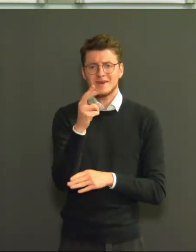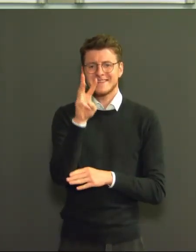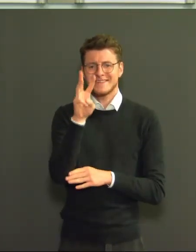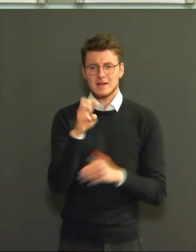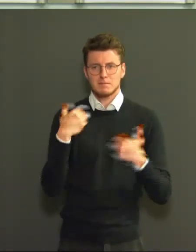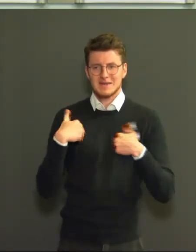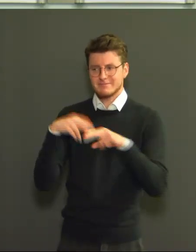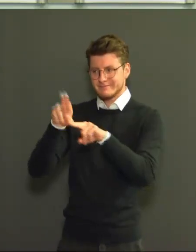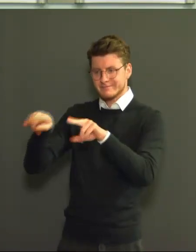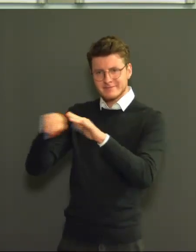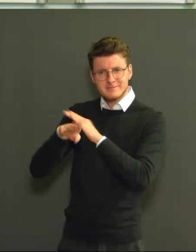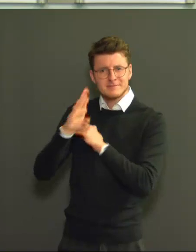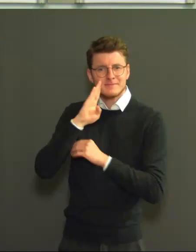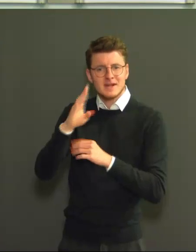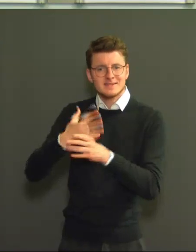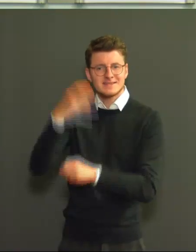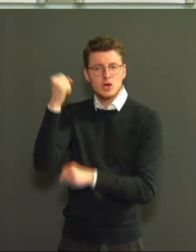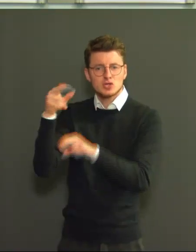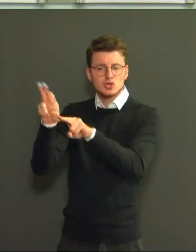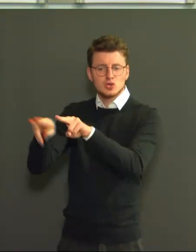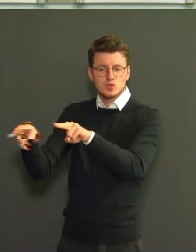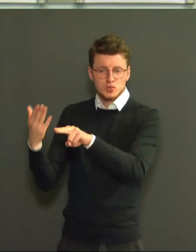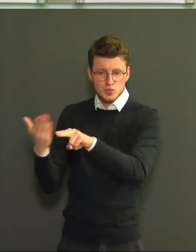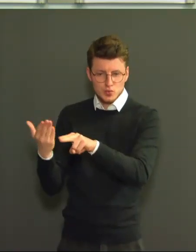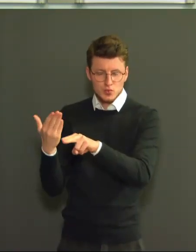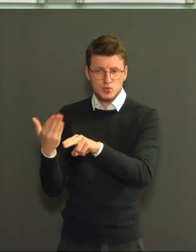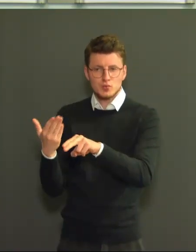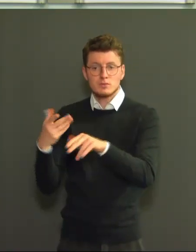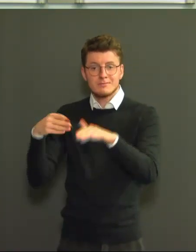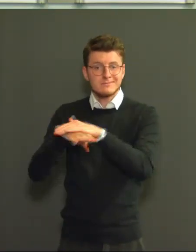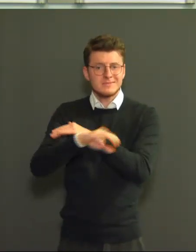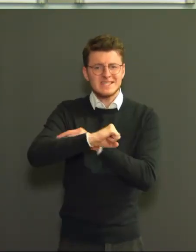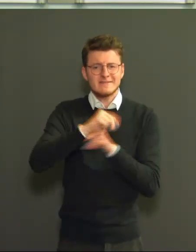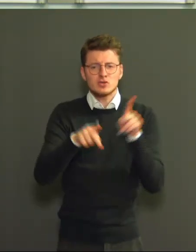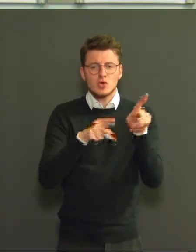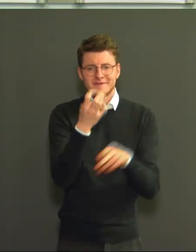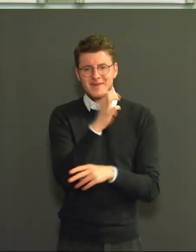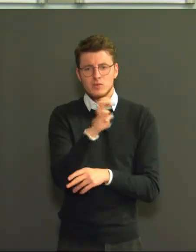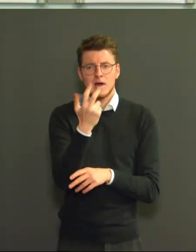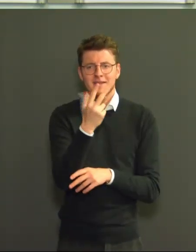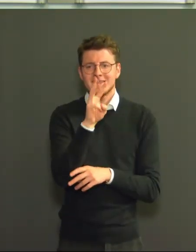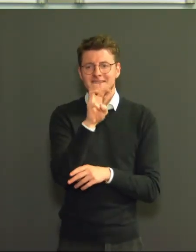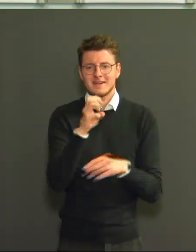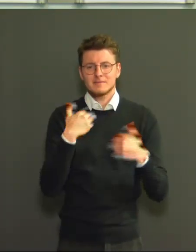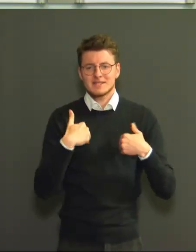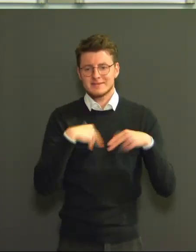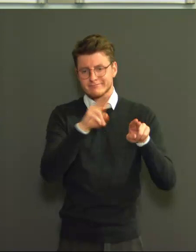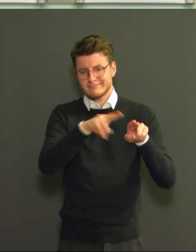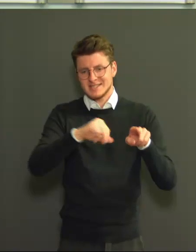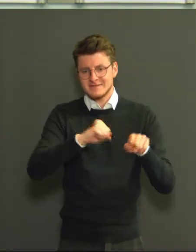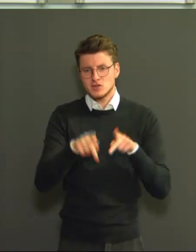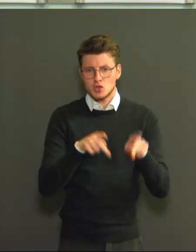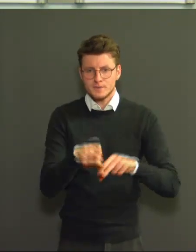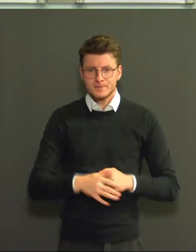1232 COVID-patiënten in de Belgische ziekenhuizen, waarvan 438 op intensieve